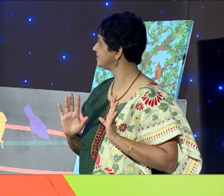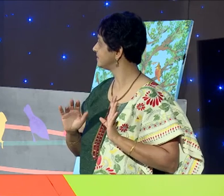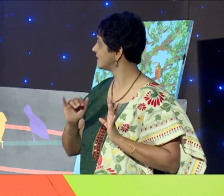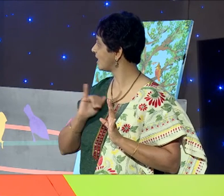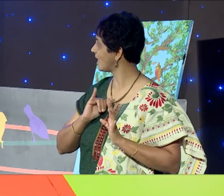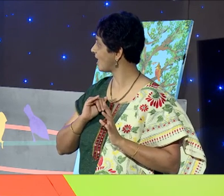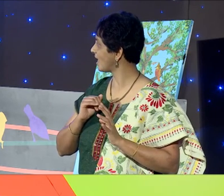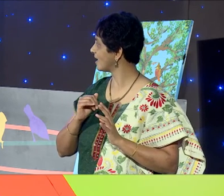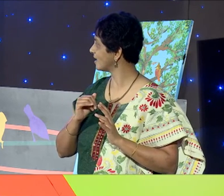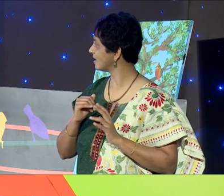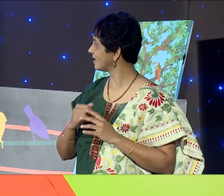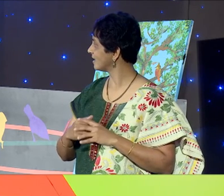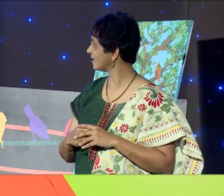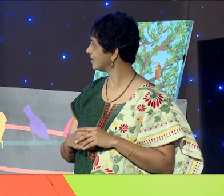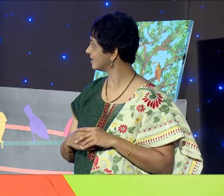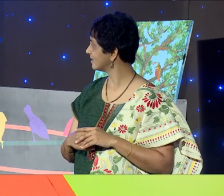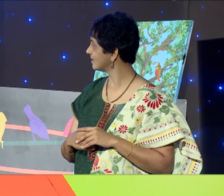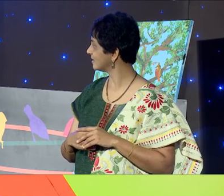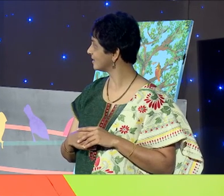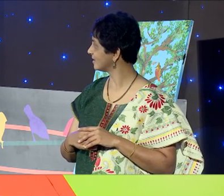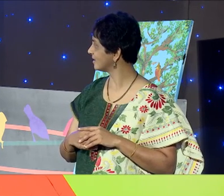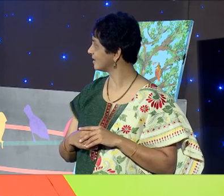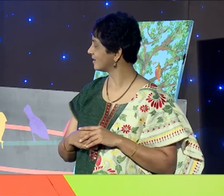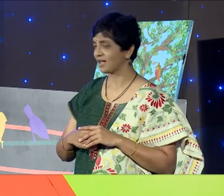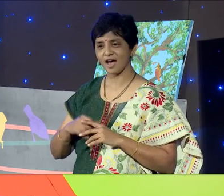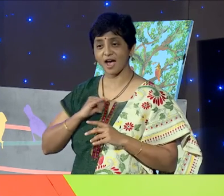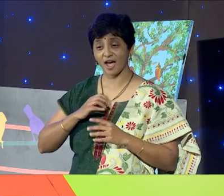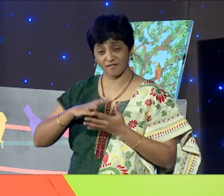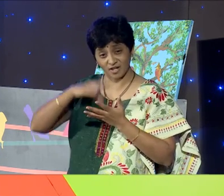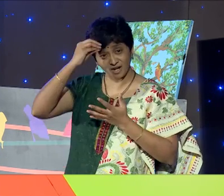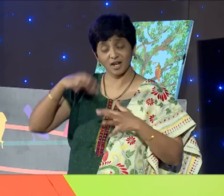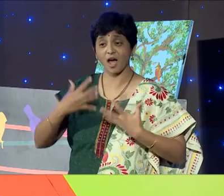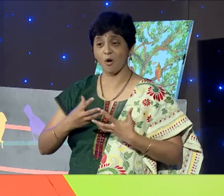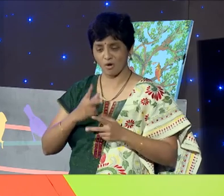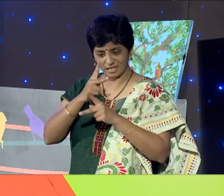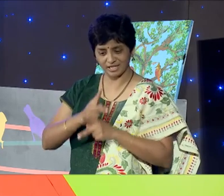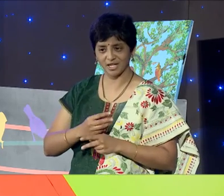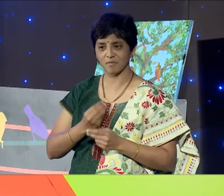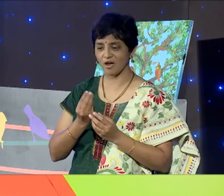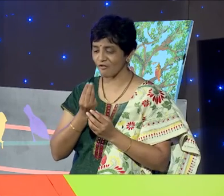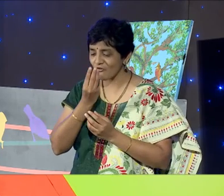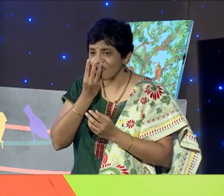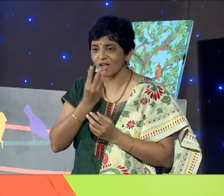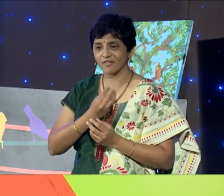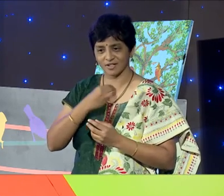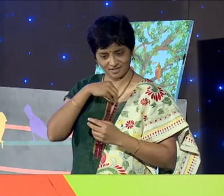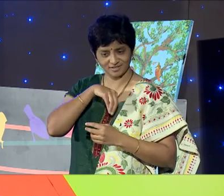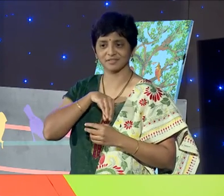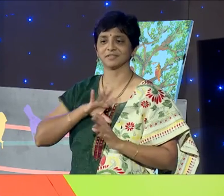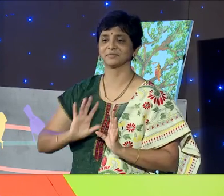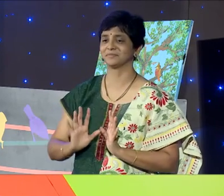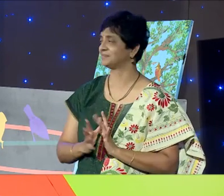हमने फूलों को चमन में नहीं अपने दिलों में उगाना सीख लिया है। और ये अंतिम लाइन आप सबके लिए है